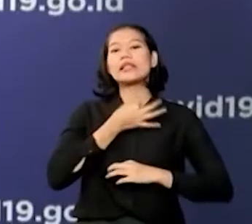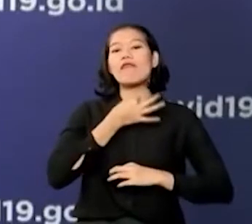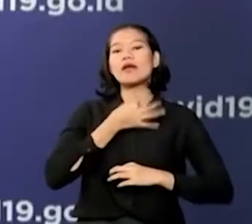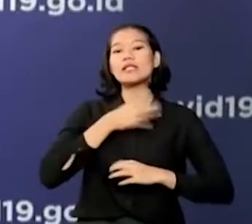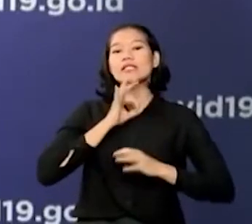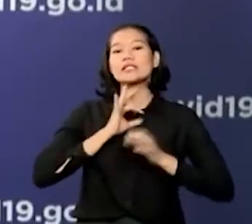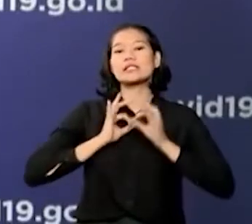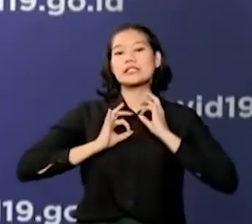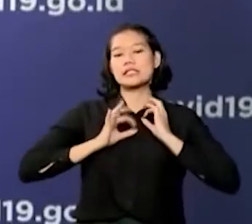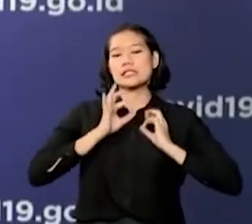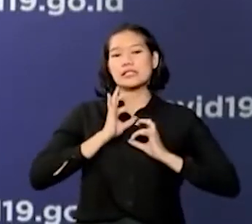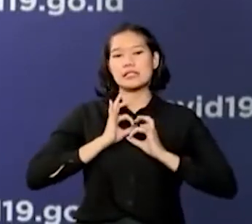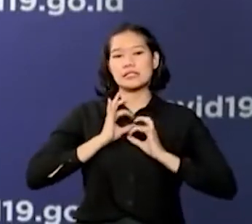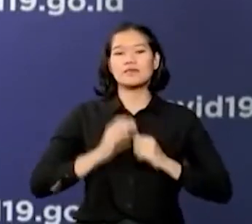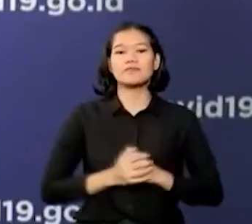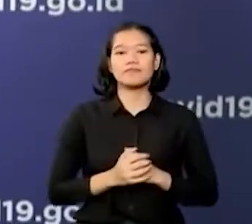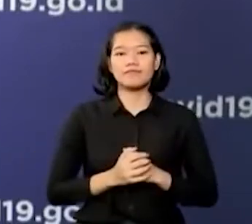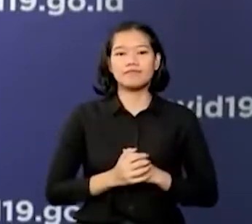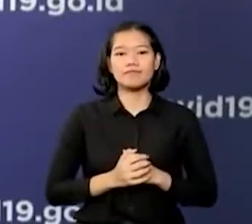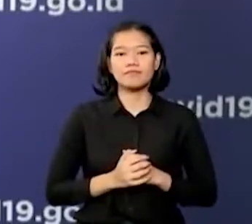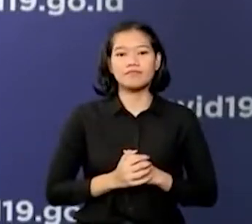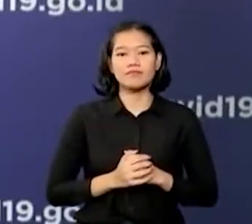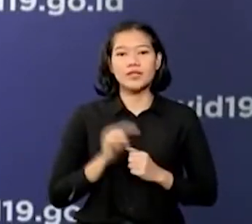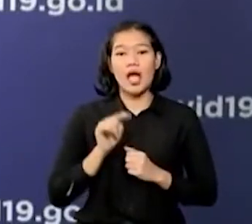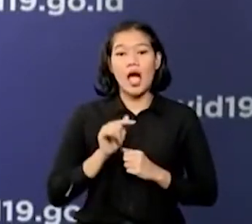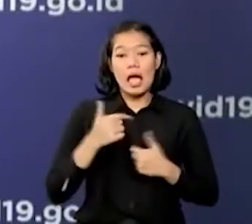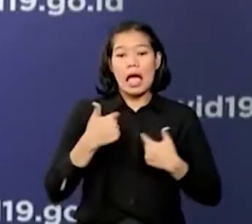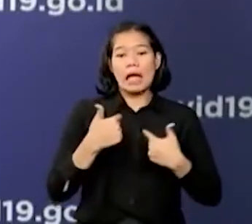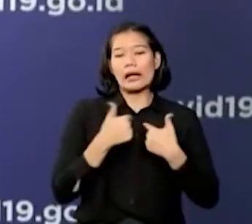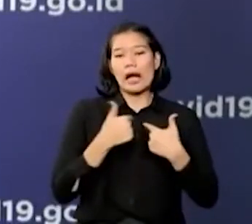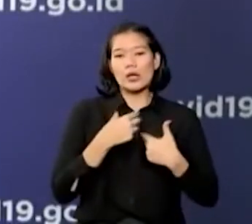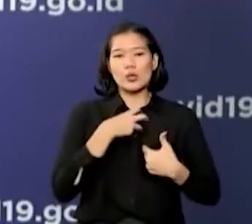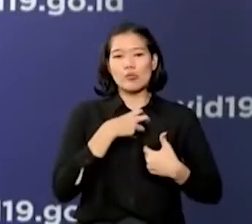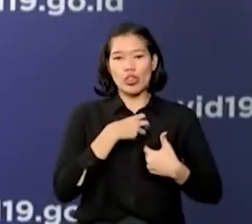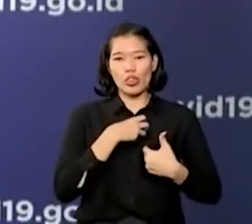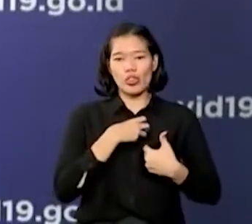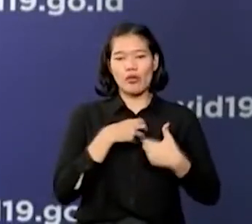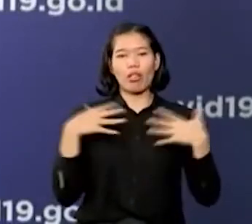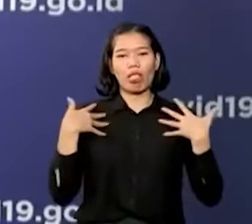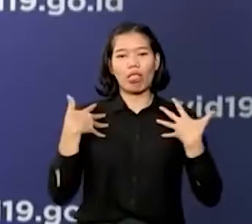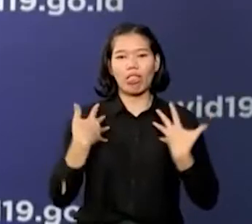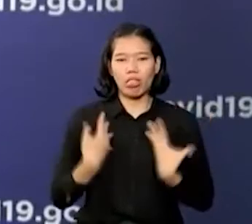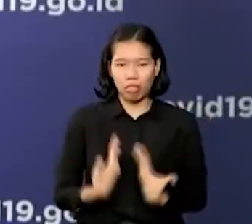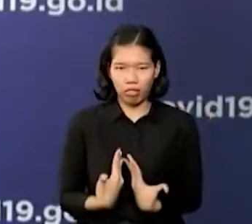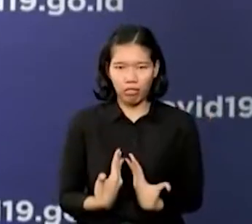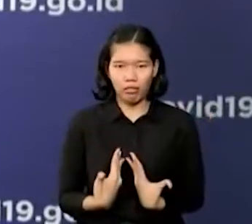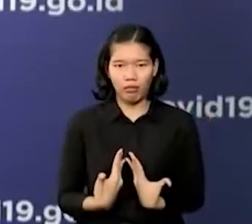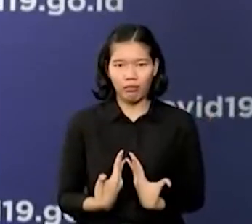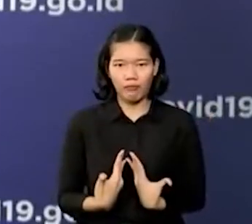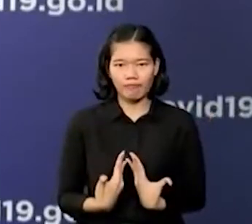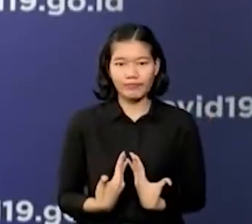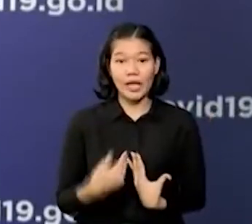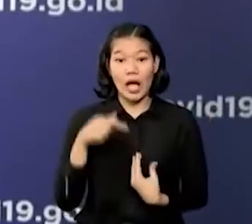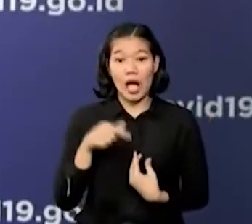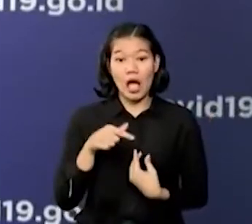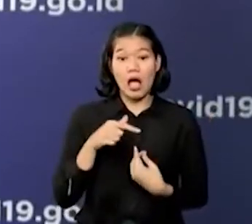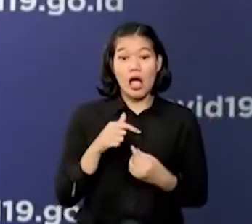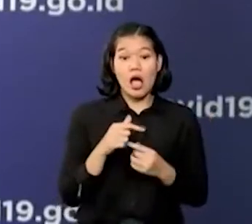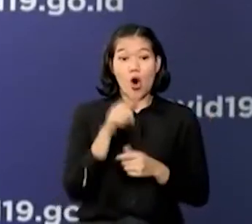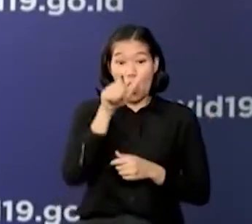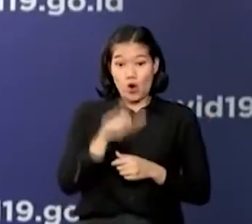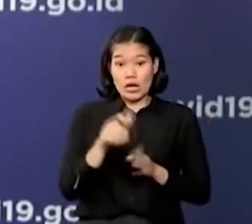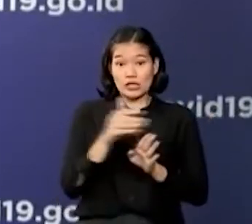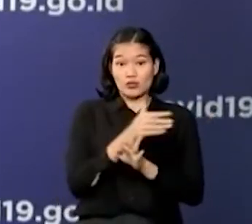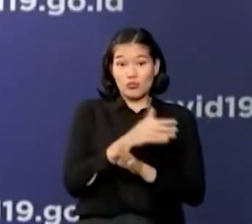bawah, seperti paru-paru. Ia juga mengganggu imunitas atau kekebalan tubuh, dan bagi mereka yang sudah memiliki